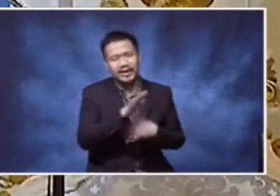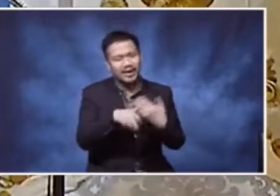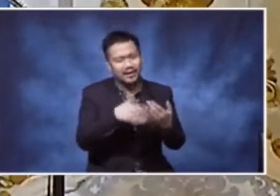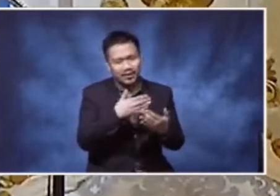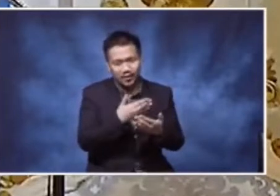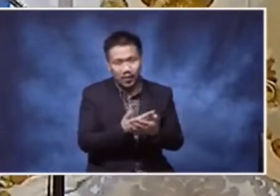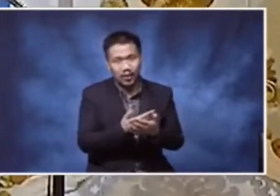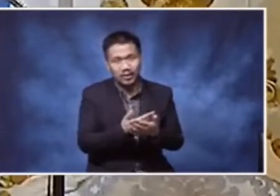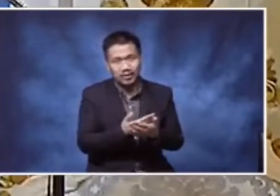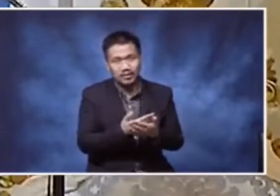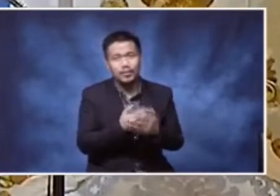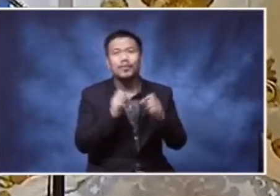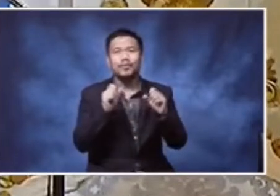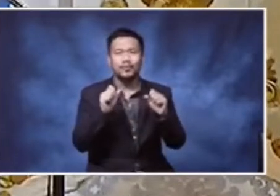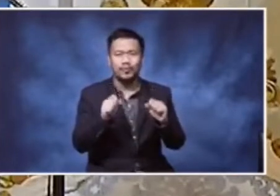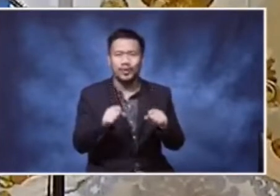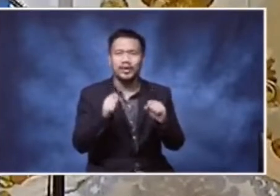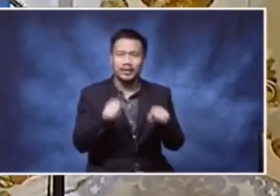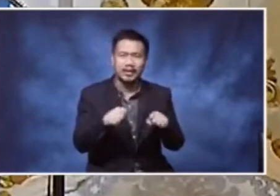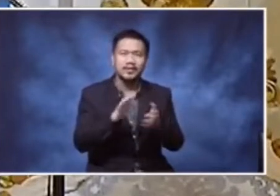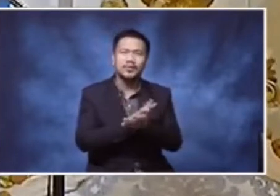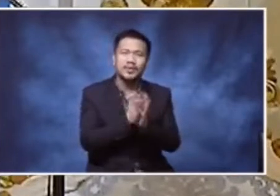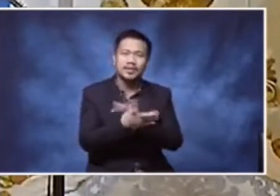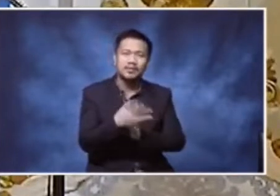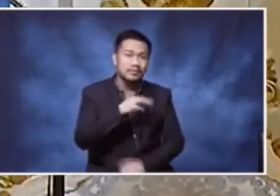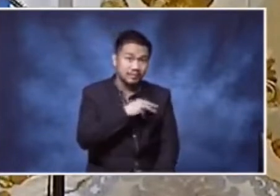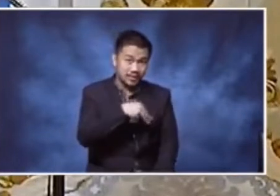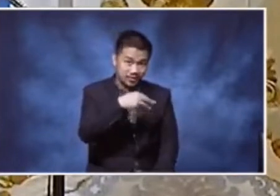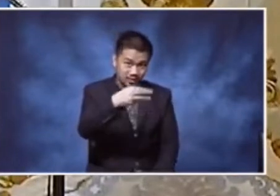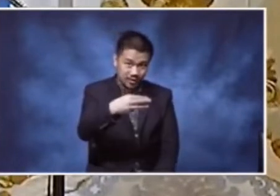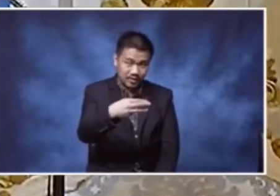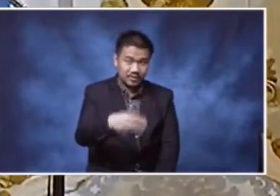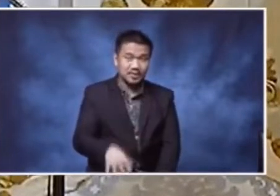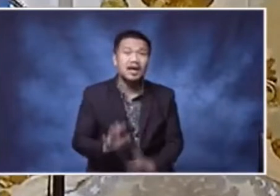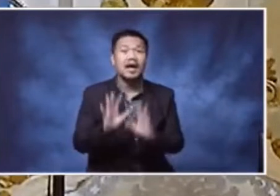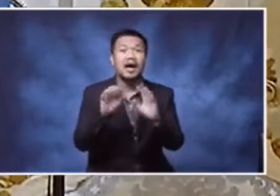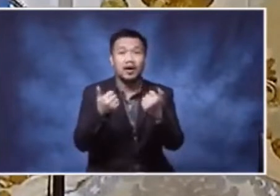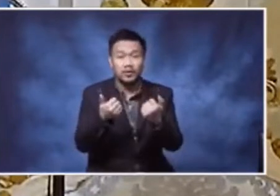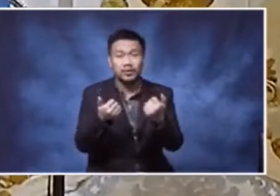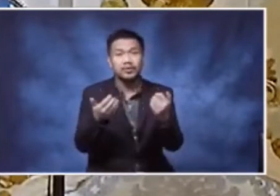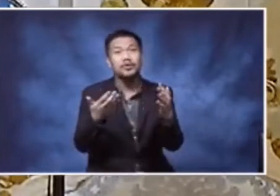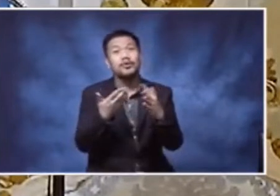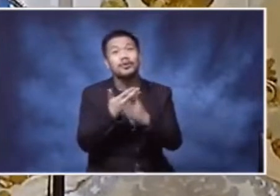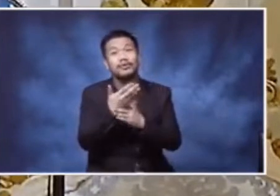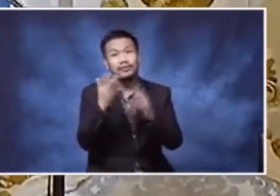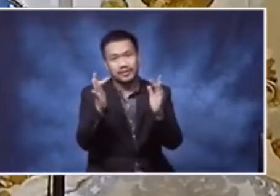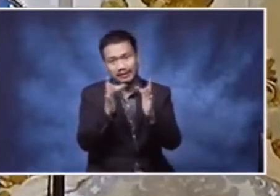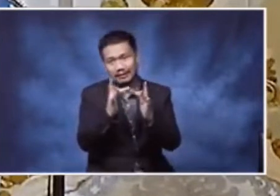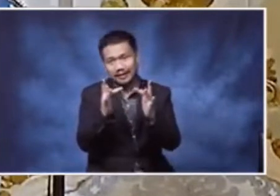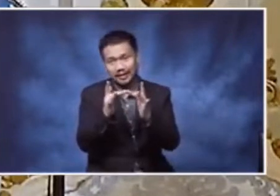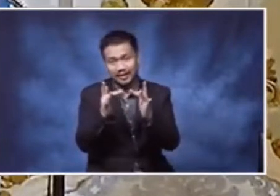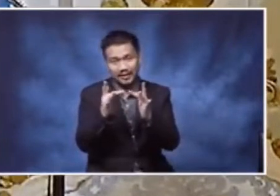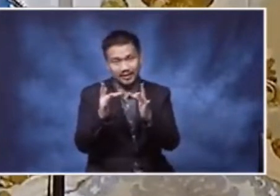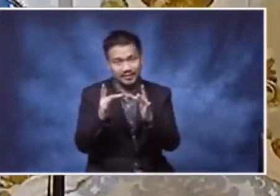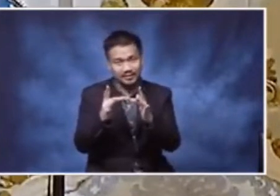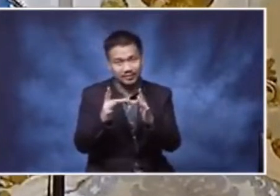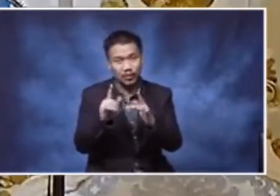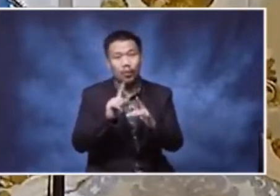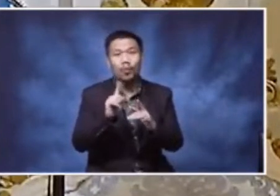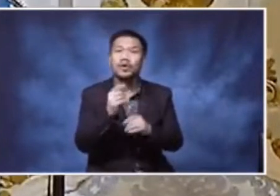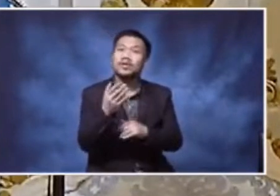maging misyonero sa pamamagitan lang ng internet. Kung anong